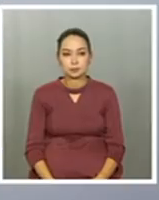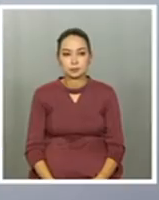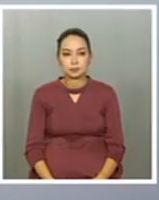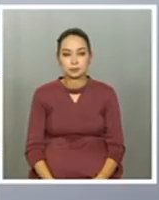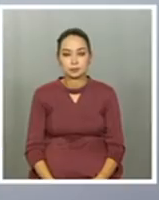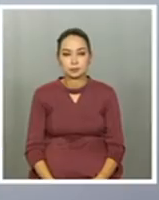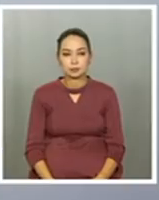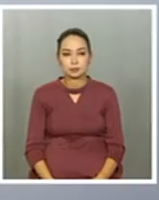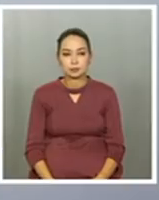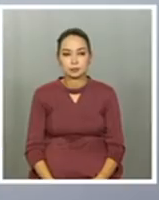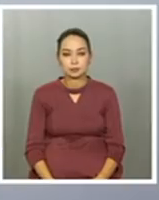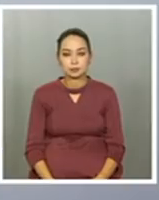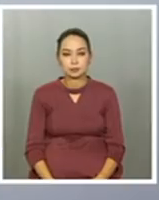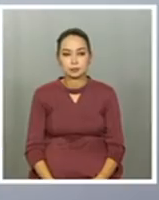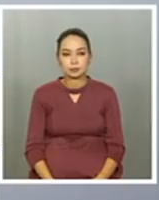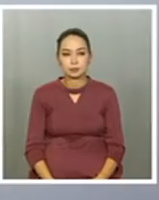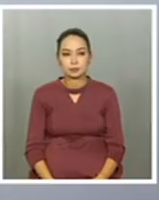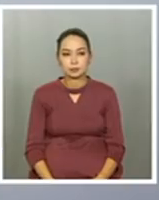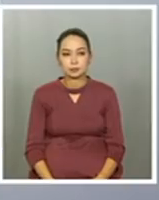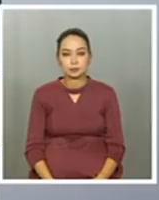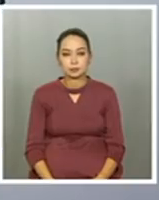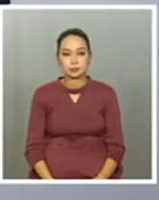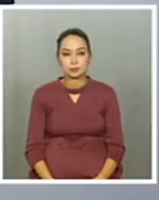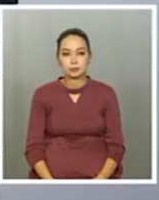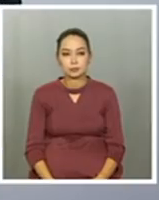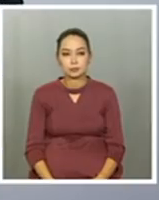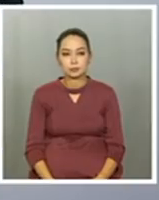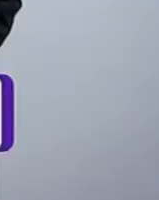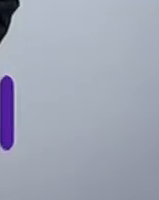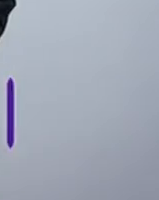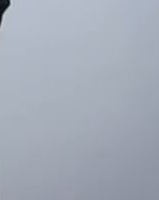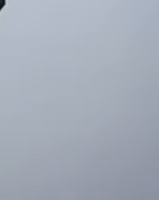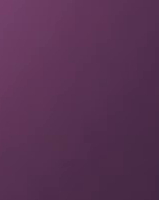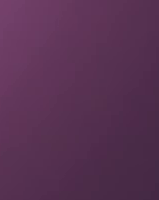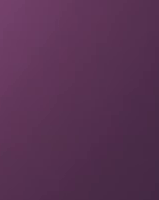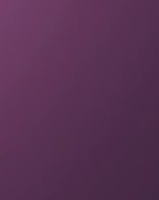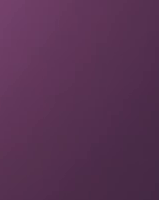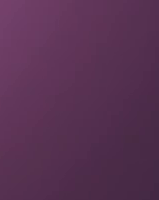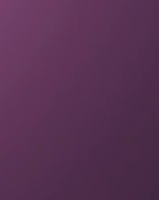Осымен бүгінгі сабағымыз аяқталды. Білім алаңында кездескенше сау болыңыздар.